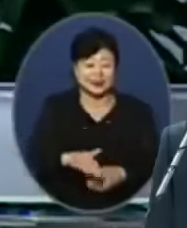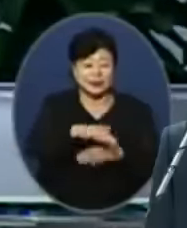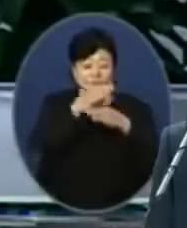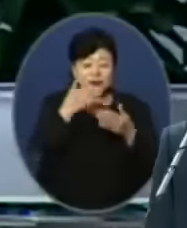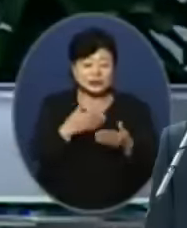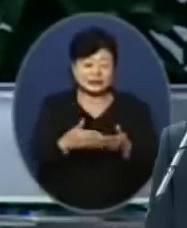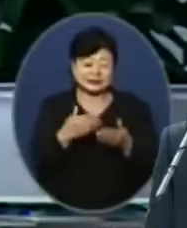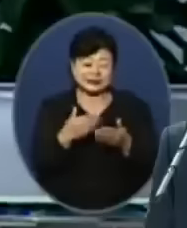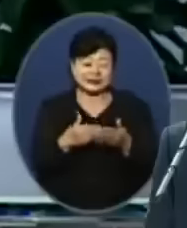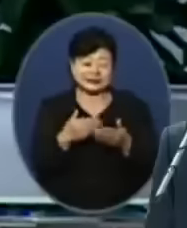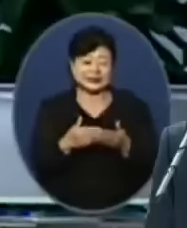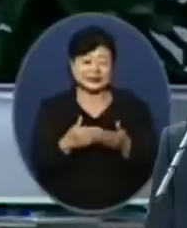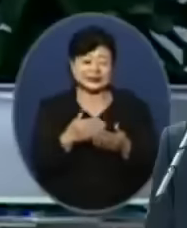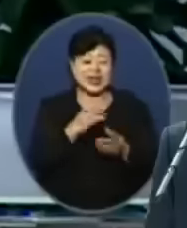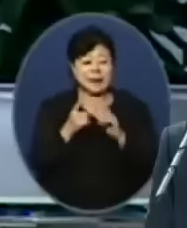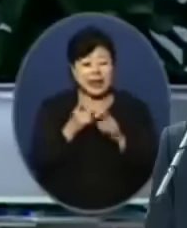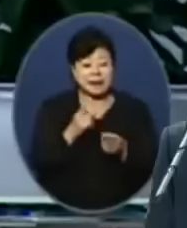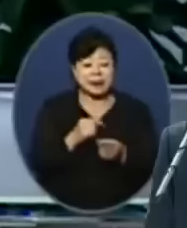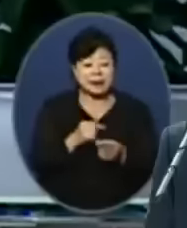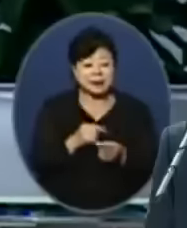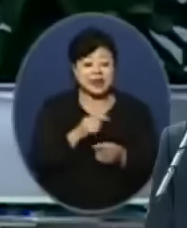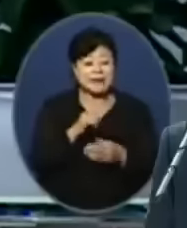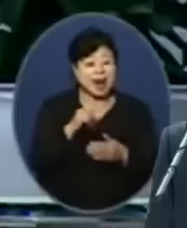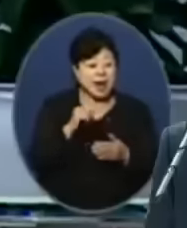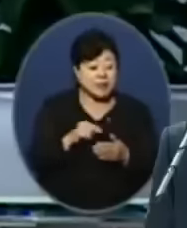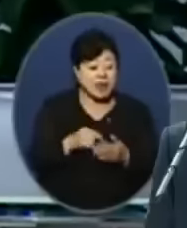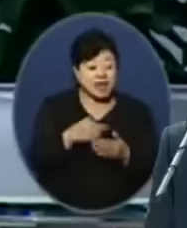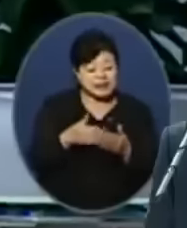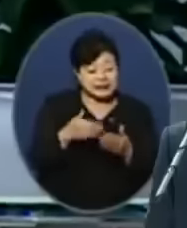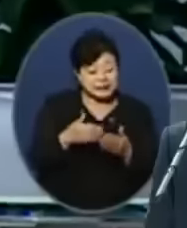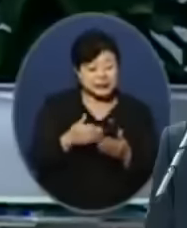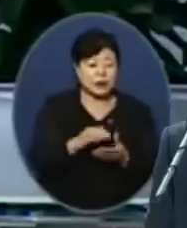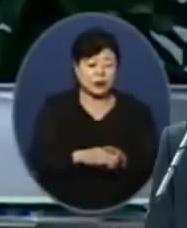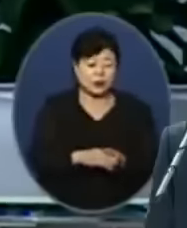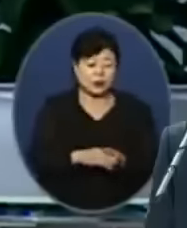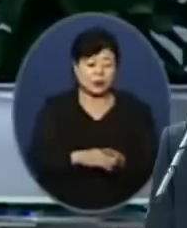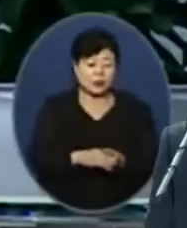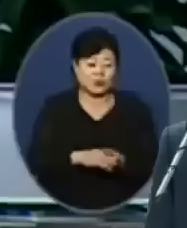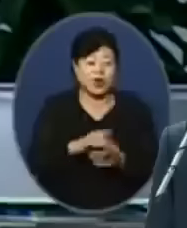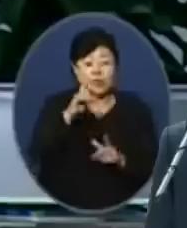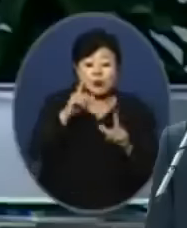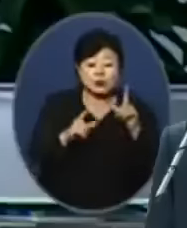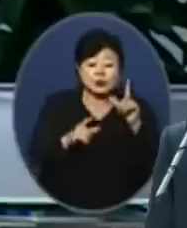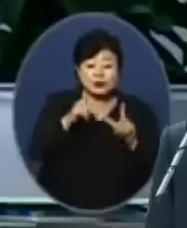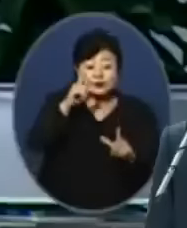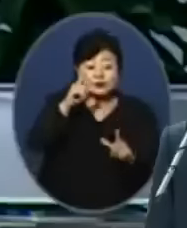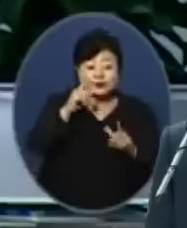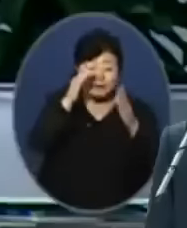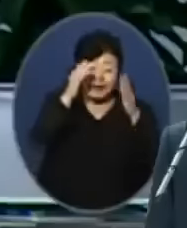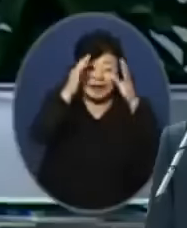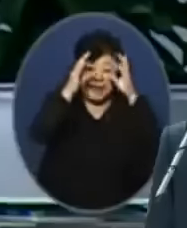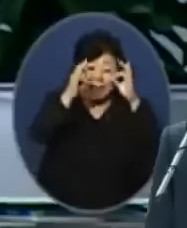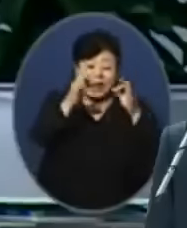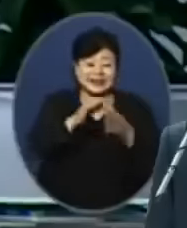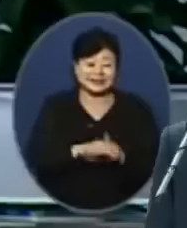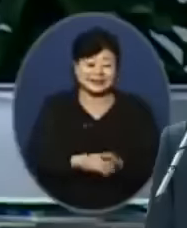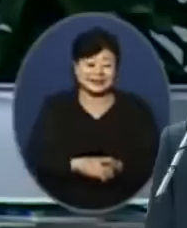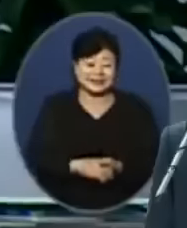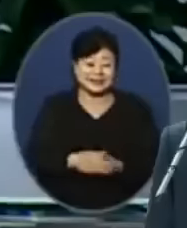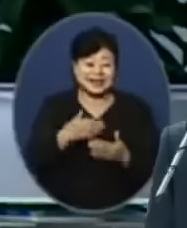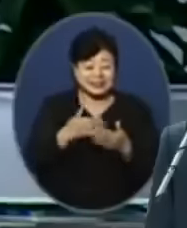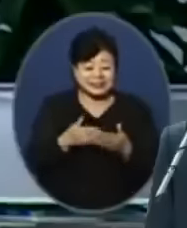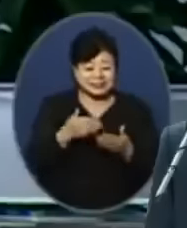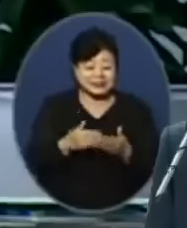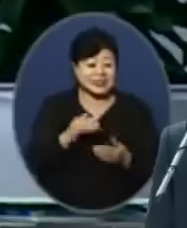다 그림을 그리는 사람입니다. 내가 말하면 내 마음에 그림을 그리고 그 모습을 바라보고 있는 것입니다.